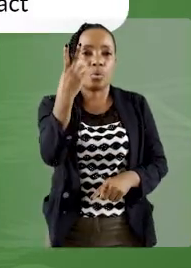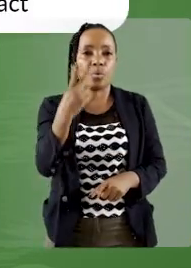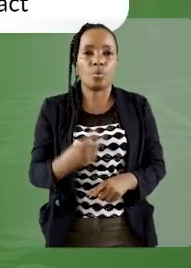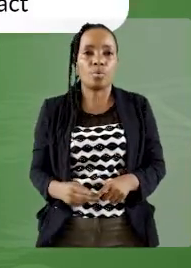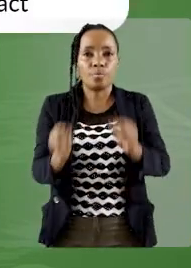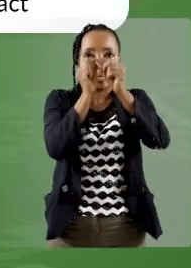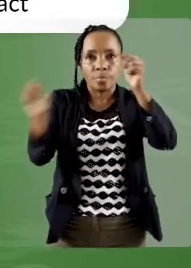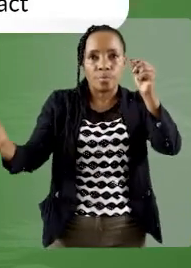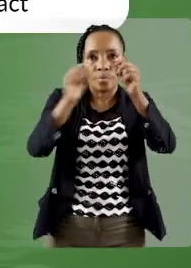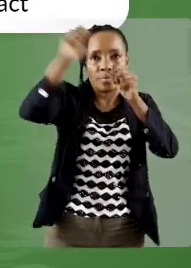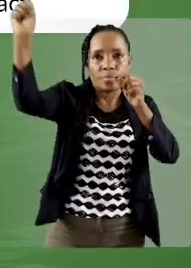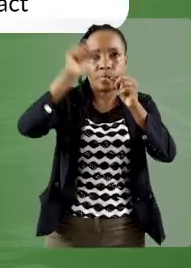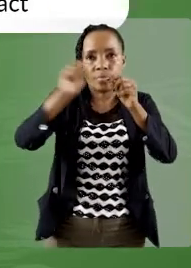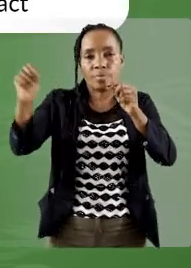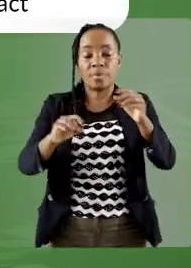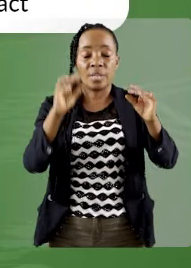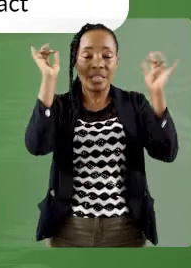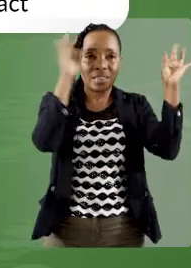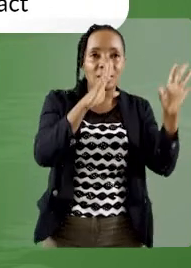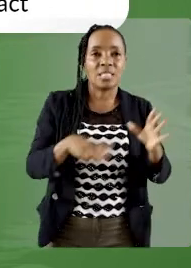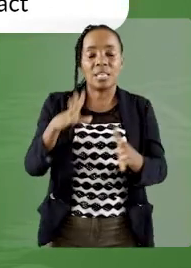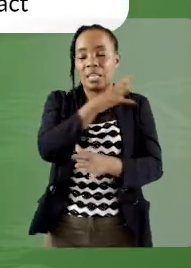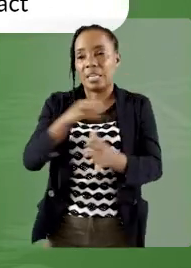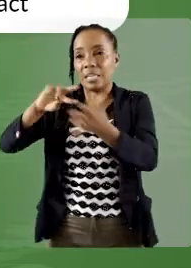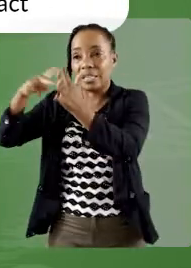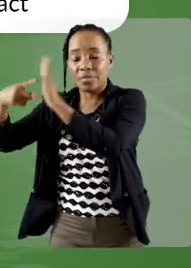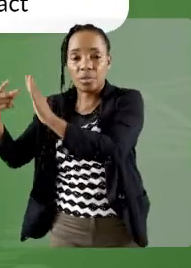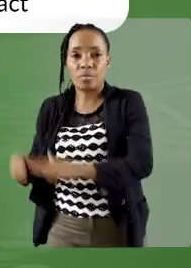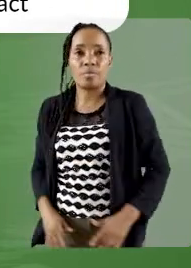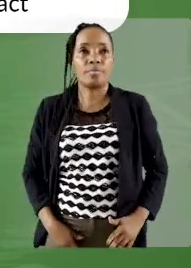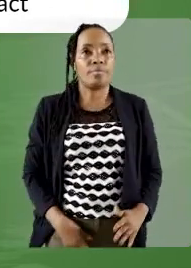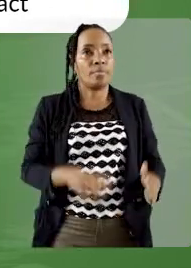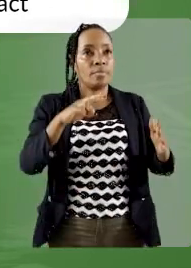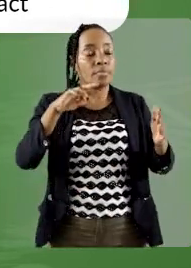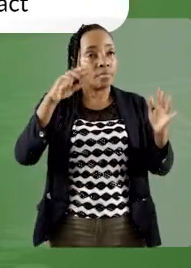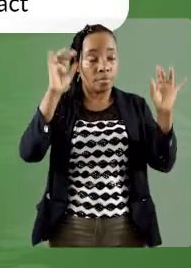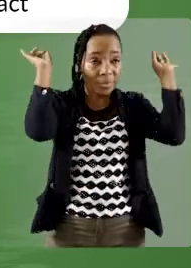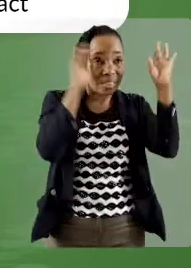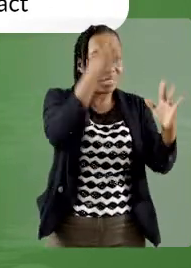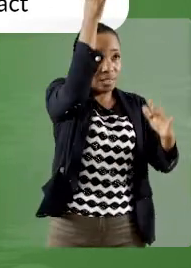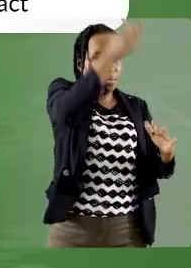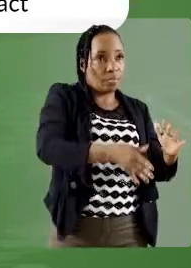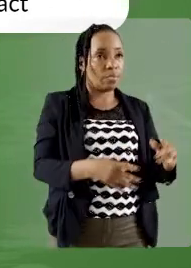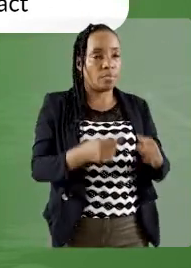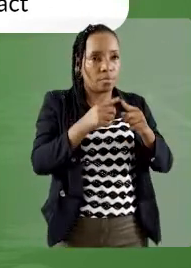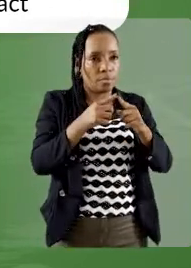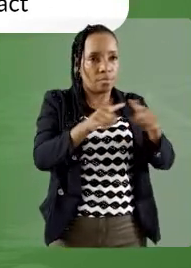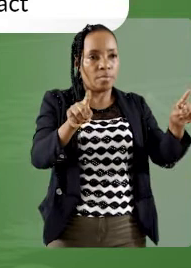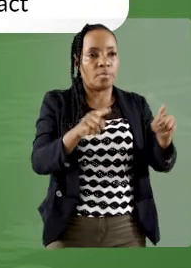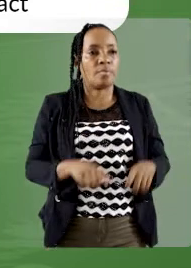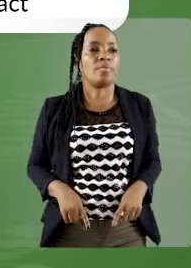Relie chaque danger à sa définition. Danger. On a le court-circuit,